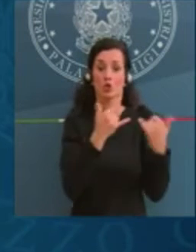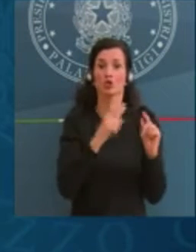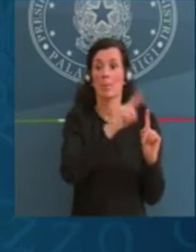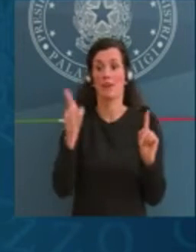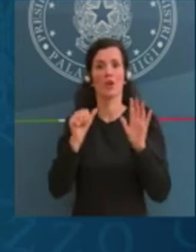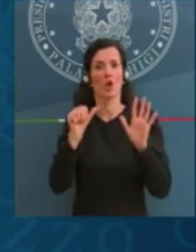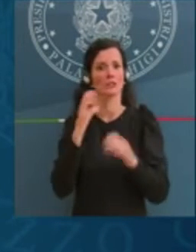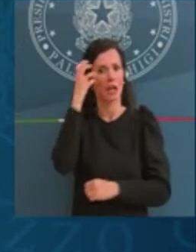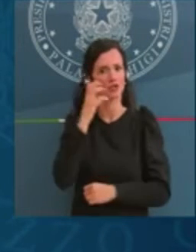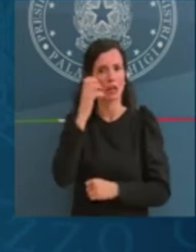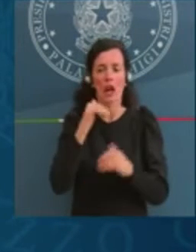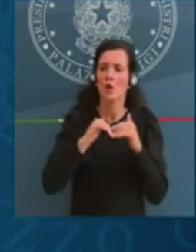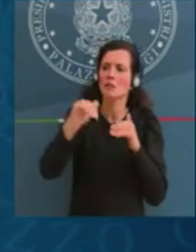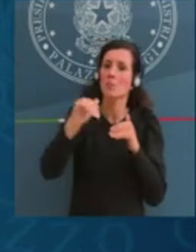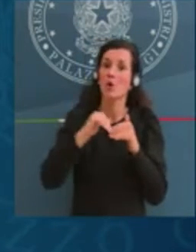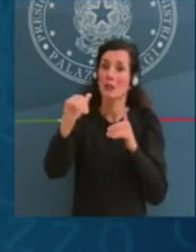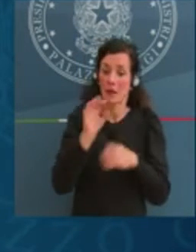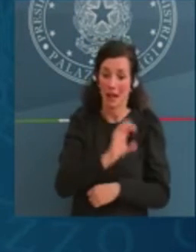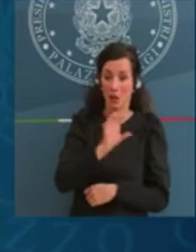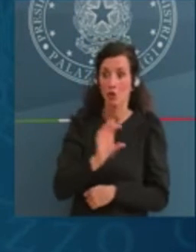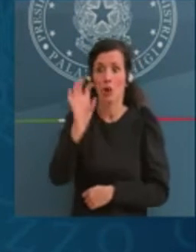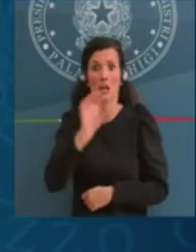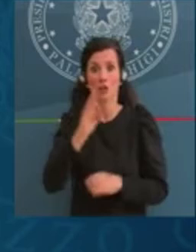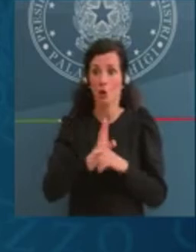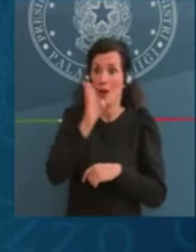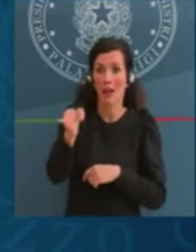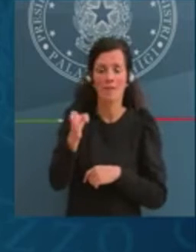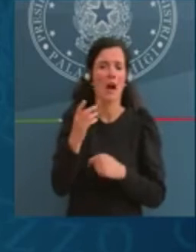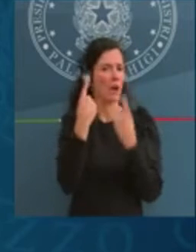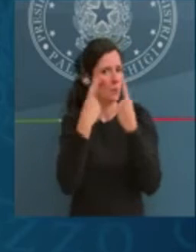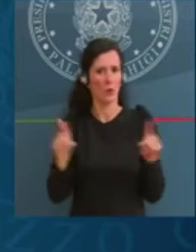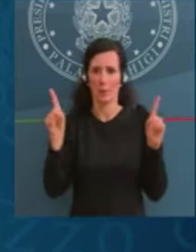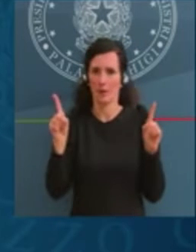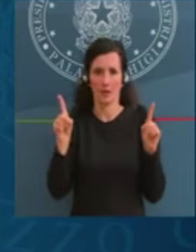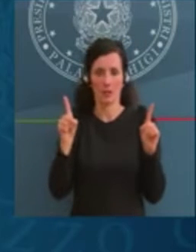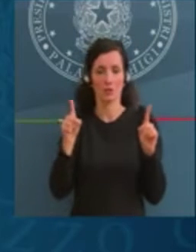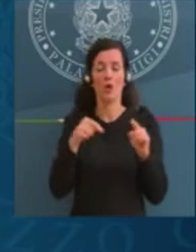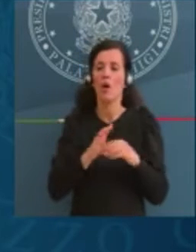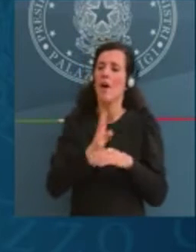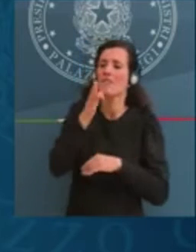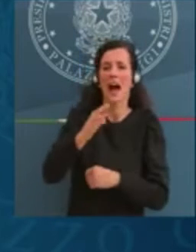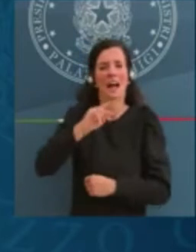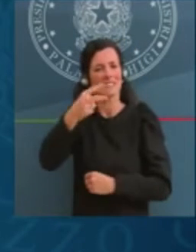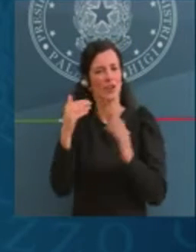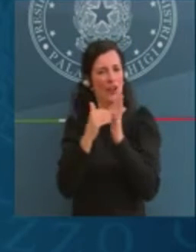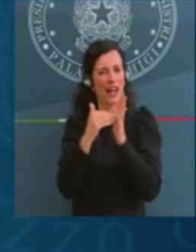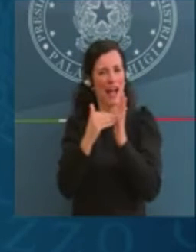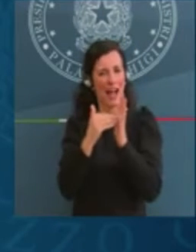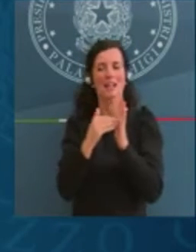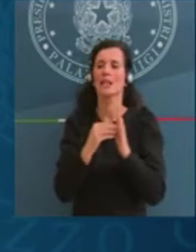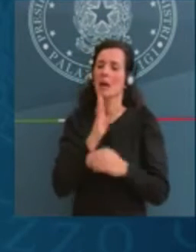misure per contenere la seconda ondata da cori 19 forti limitazioni continuando però ad applicare il principio delle zone